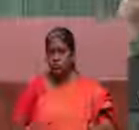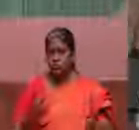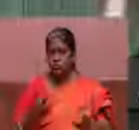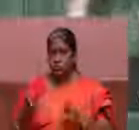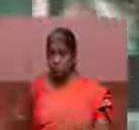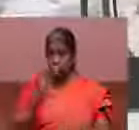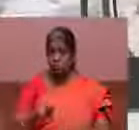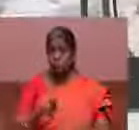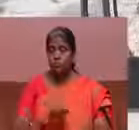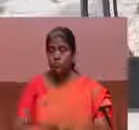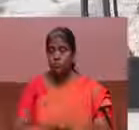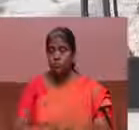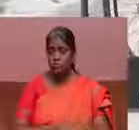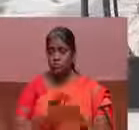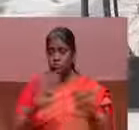வேண்டும்.